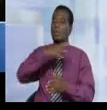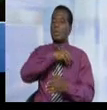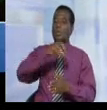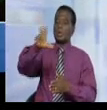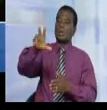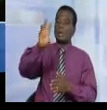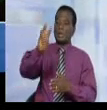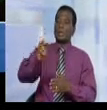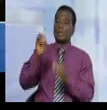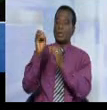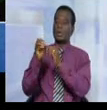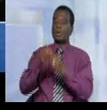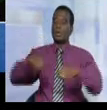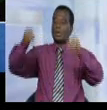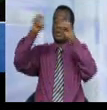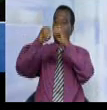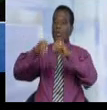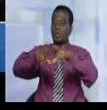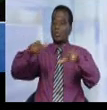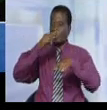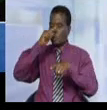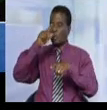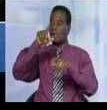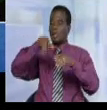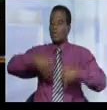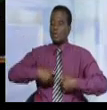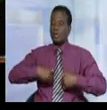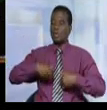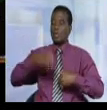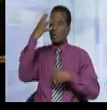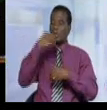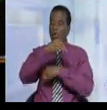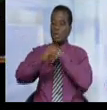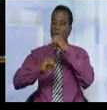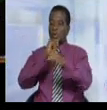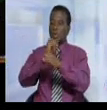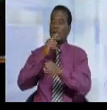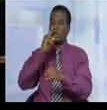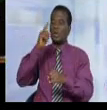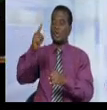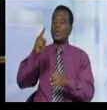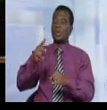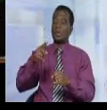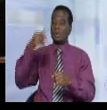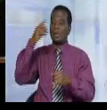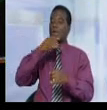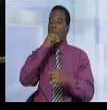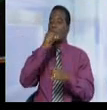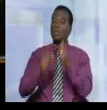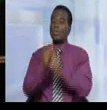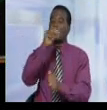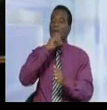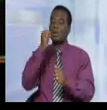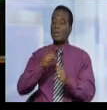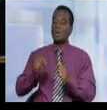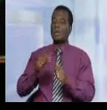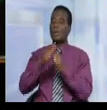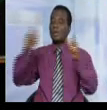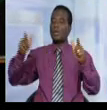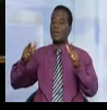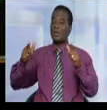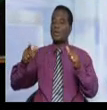36 organisations locales, la JCI Côte d'Ivoire est l'une des plus anciennes et plus